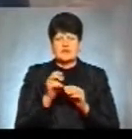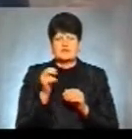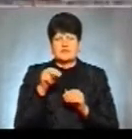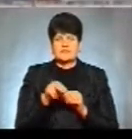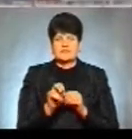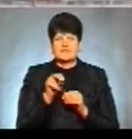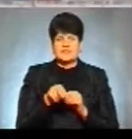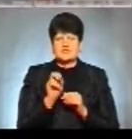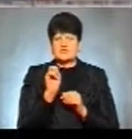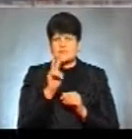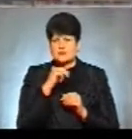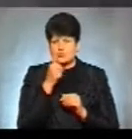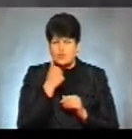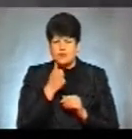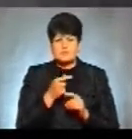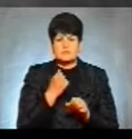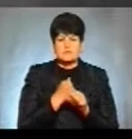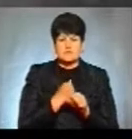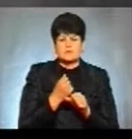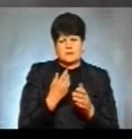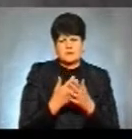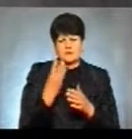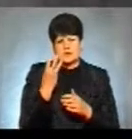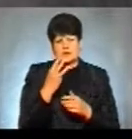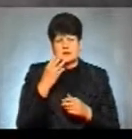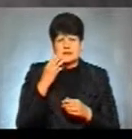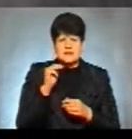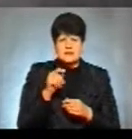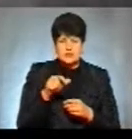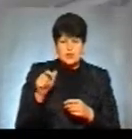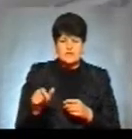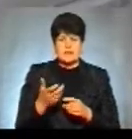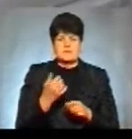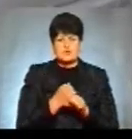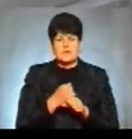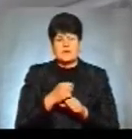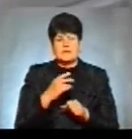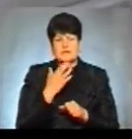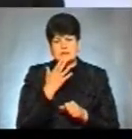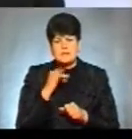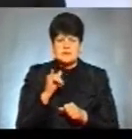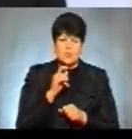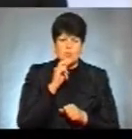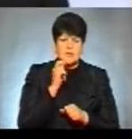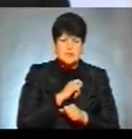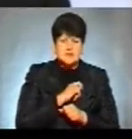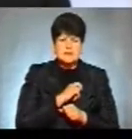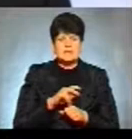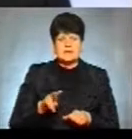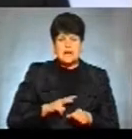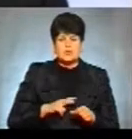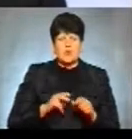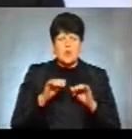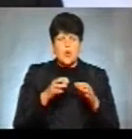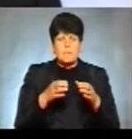близько 3 тисяч людей, як іноземці, так і українці, вахтовим методом, щоб не перевищити дозу допустимого радіації. Директор компанії Ніколя Кай